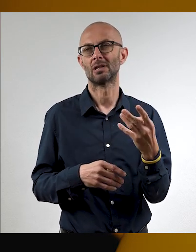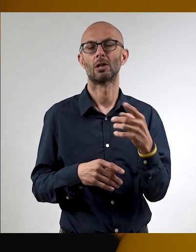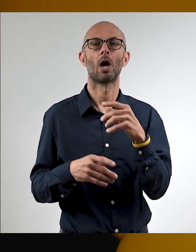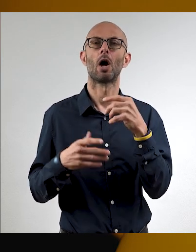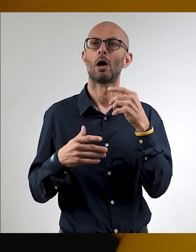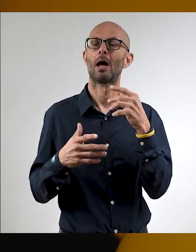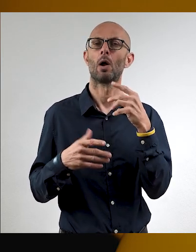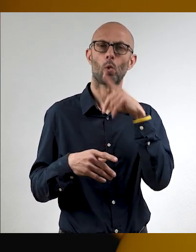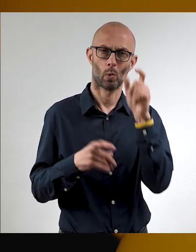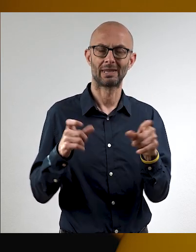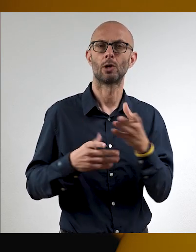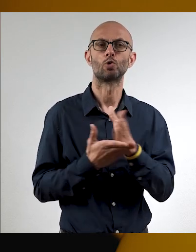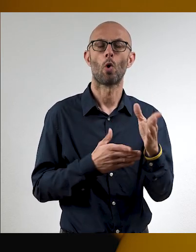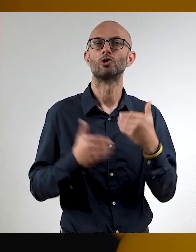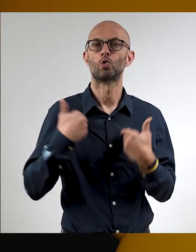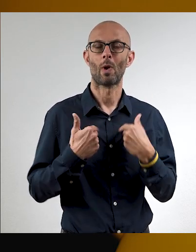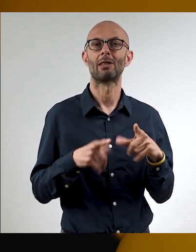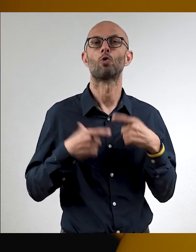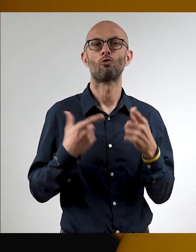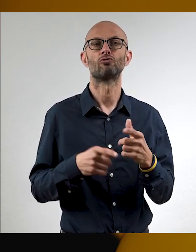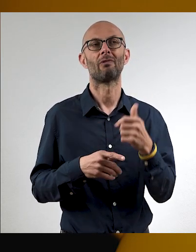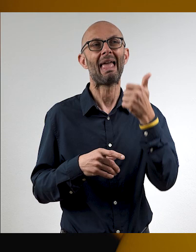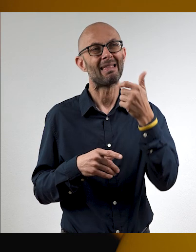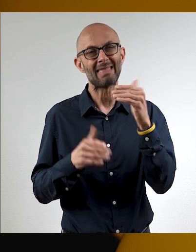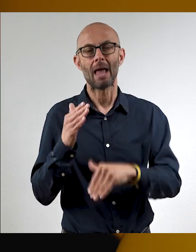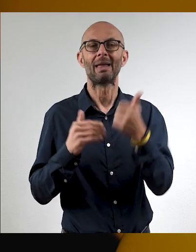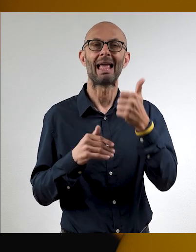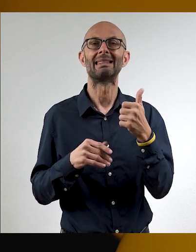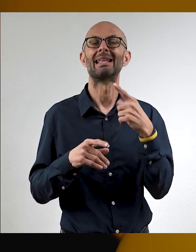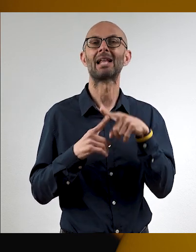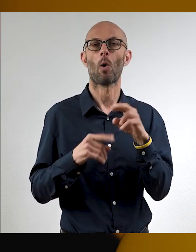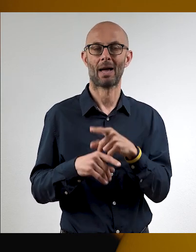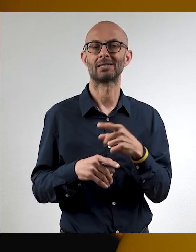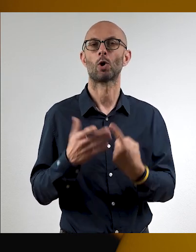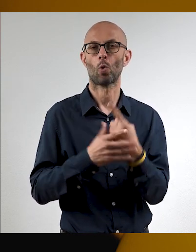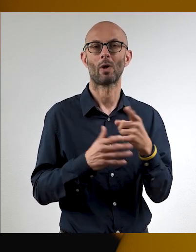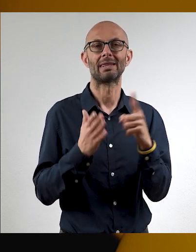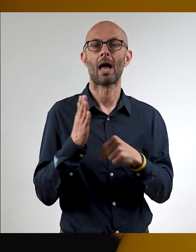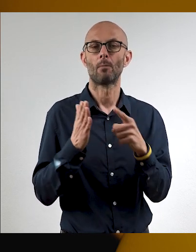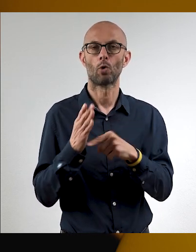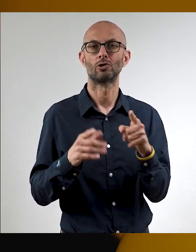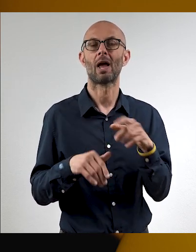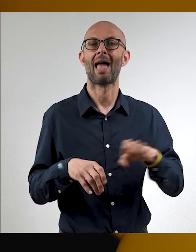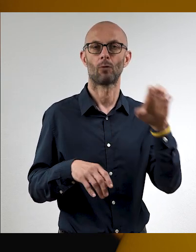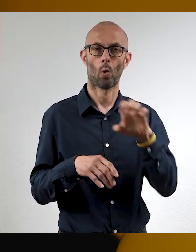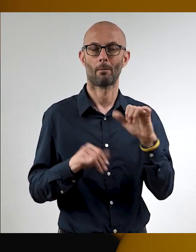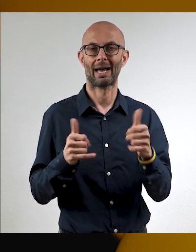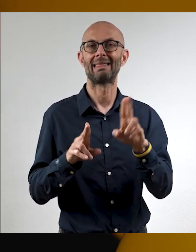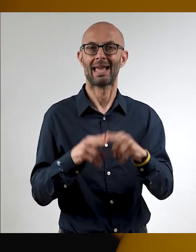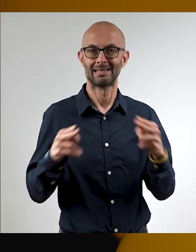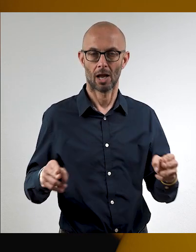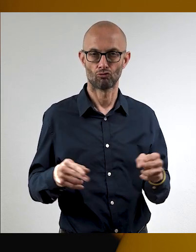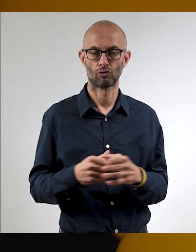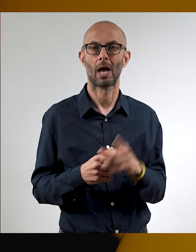ljudi tekom svojega življenja doživi vsaj en travmatski dogodek. Najpogostejši dogodki v Evropi so